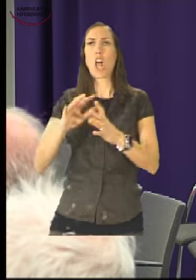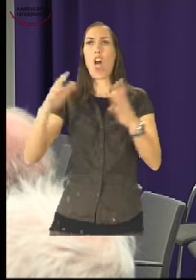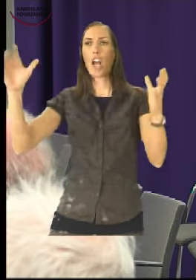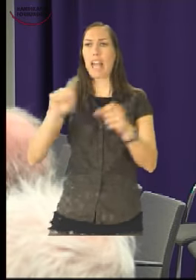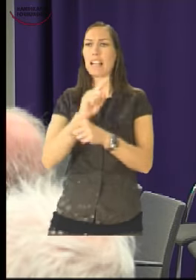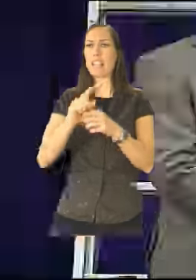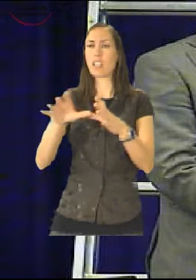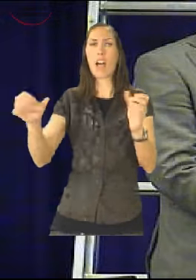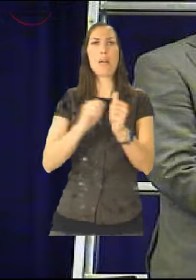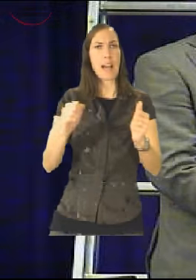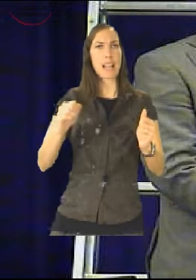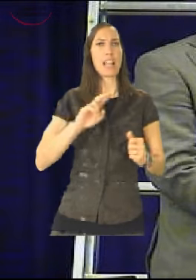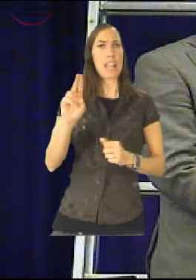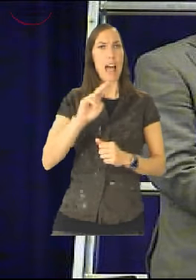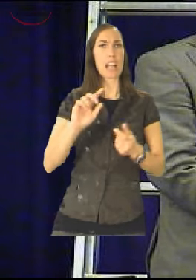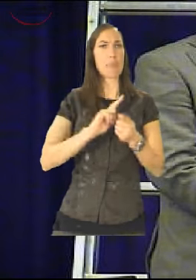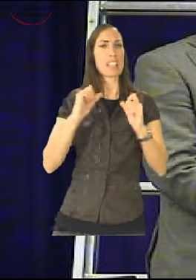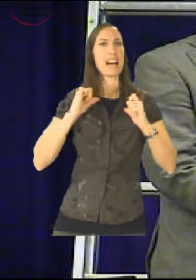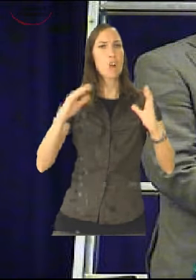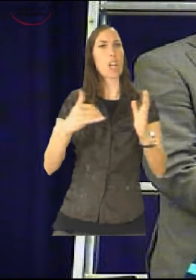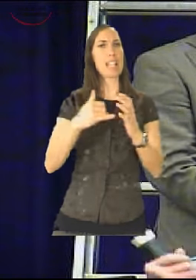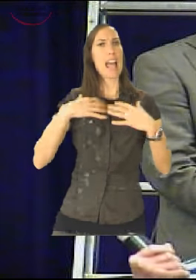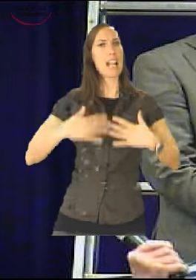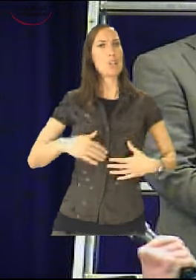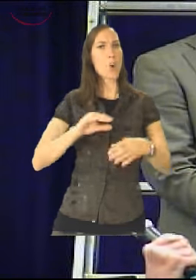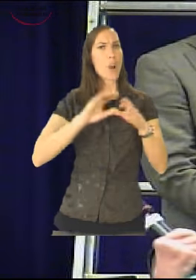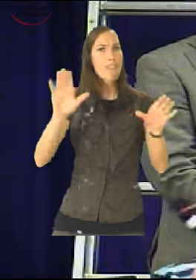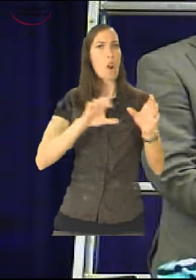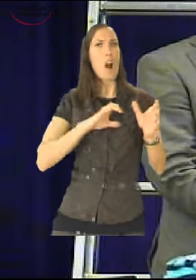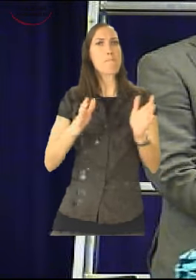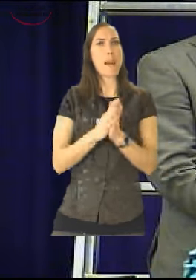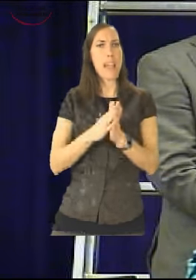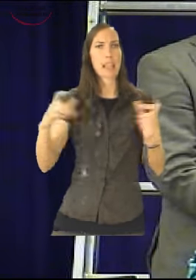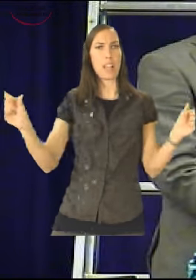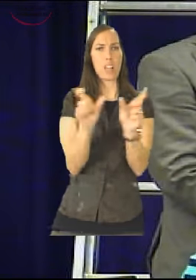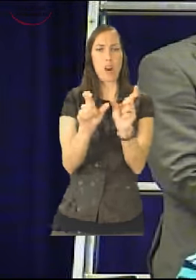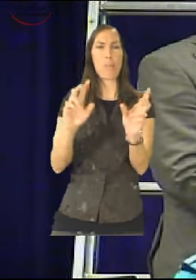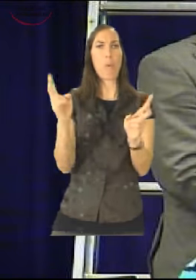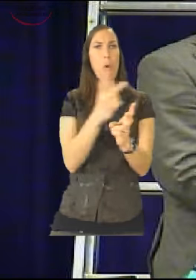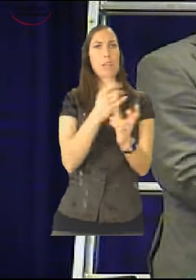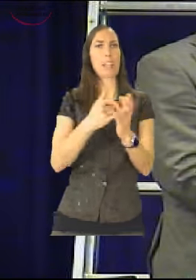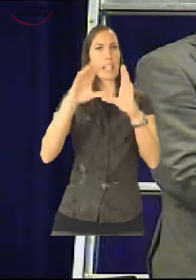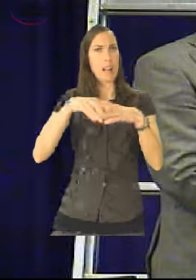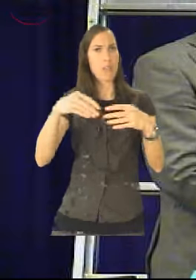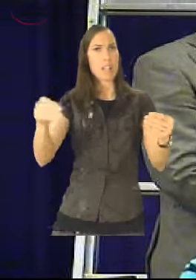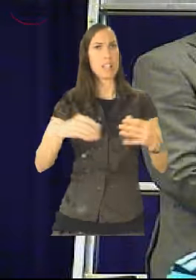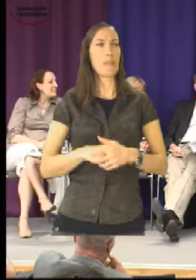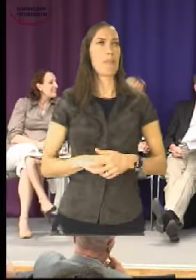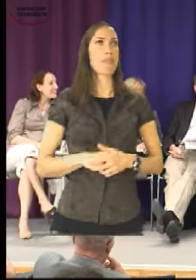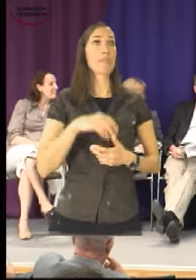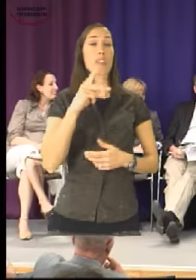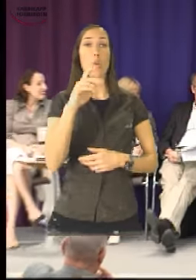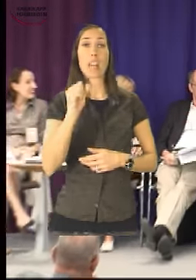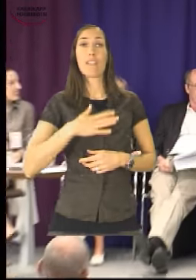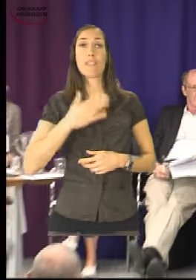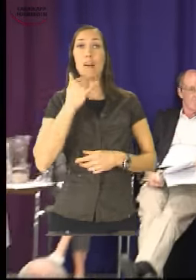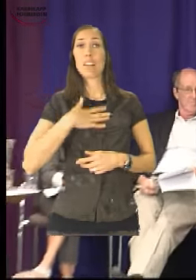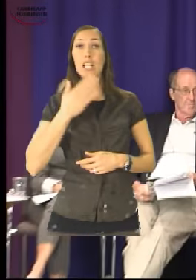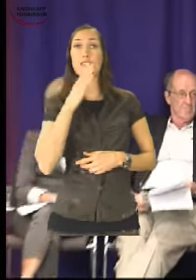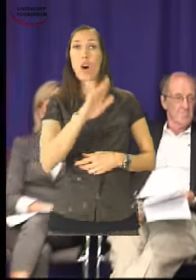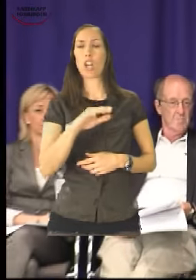en självklar del i hälso- och sjukvården? Ja, vem känner för att svara på det? Jag ska säga att det är redan en